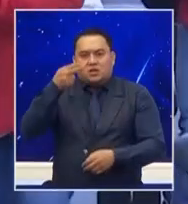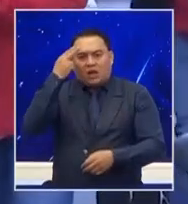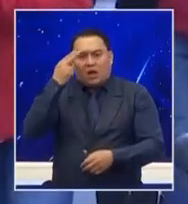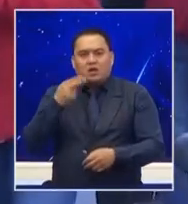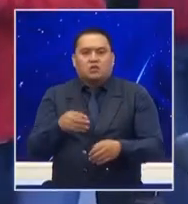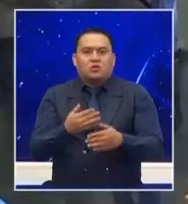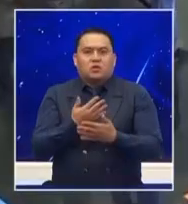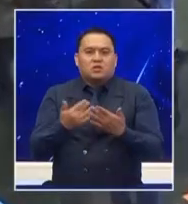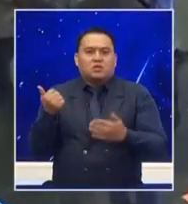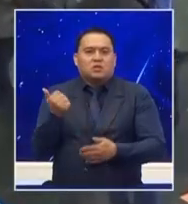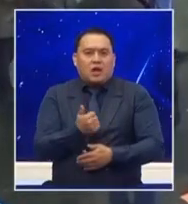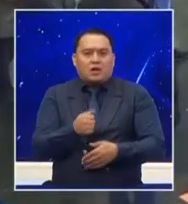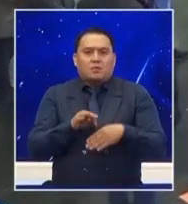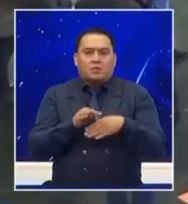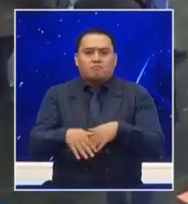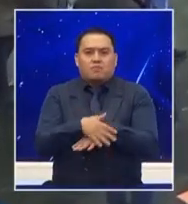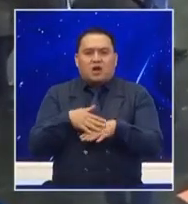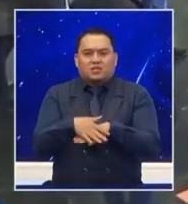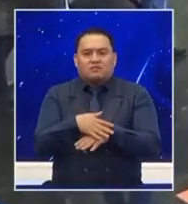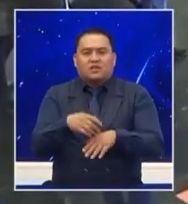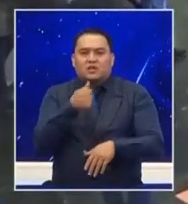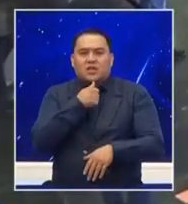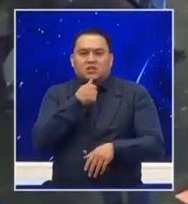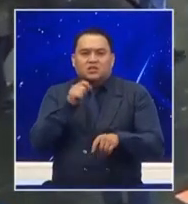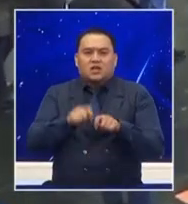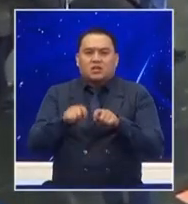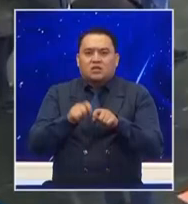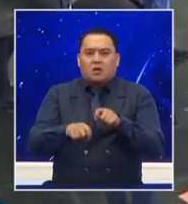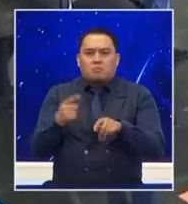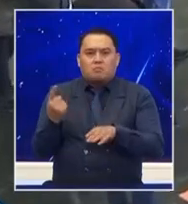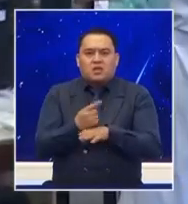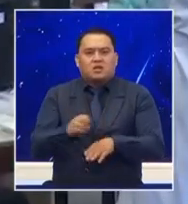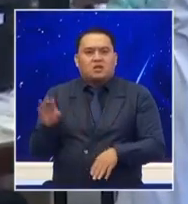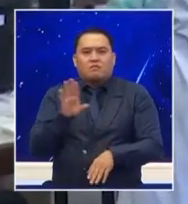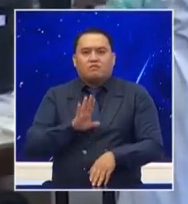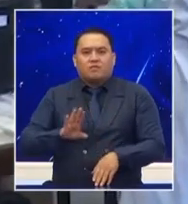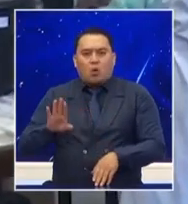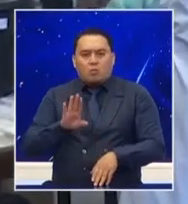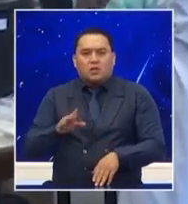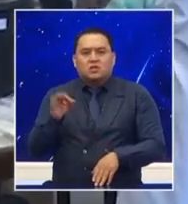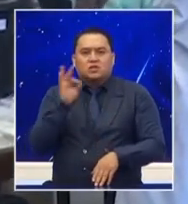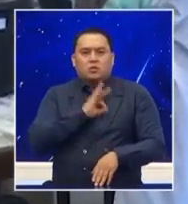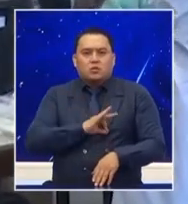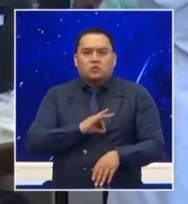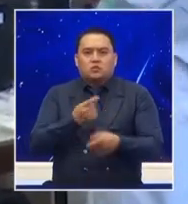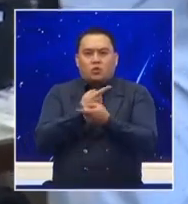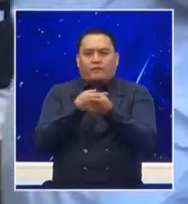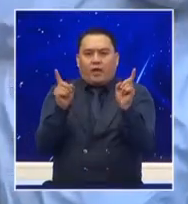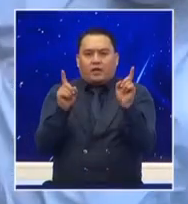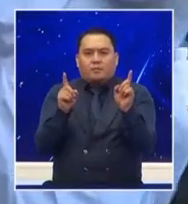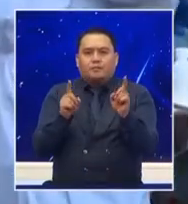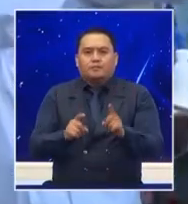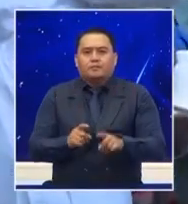которая несколько недель назад провела массовое тестирование населения. Но первой в Европе такой подход применила Словакия.